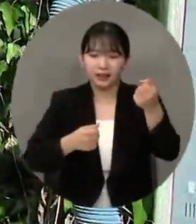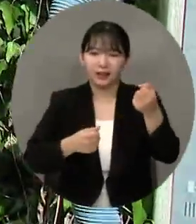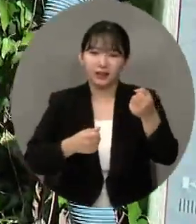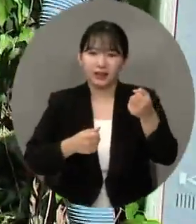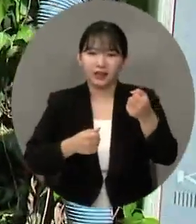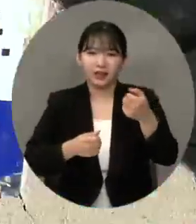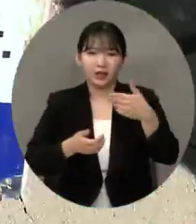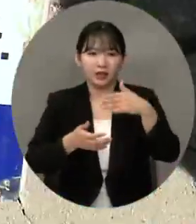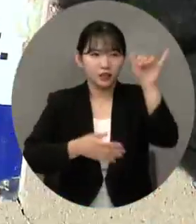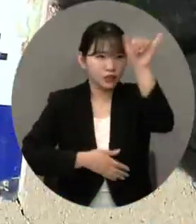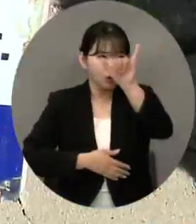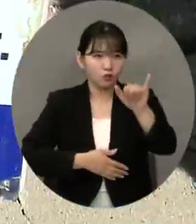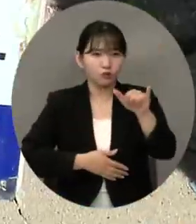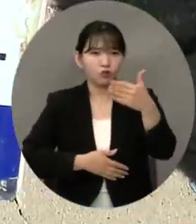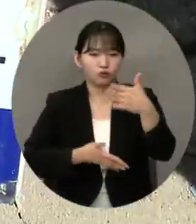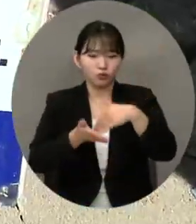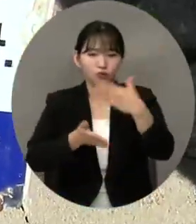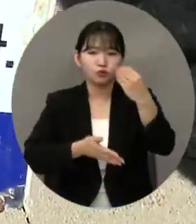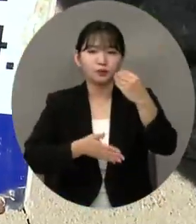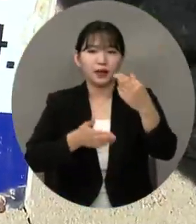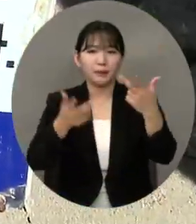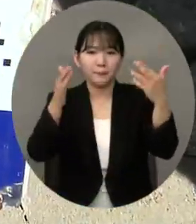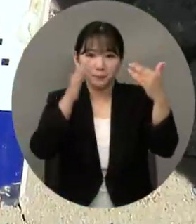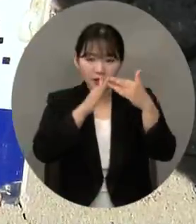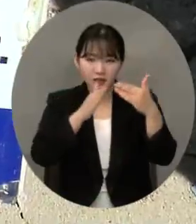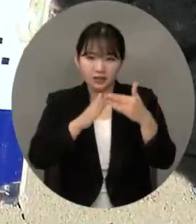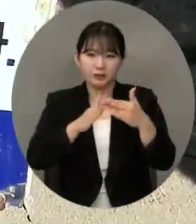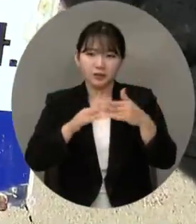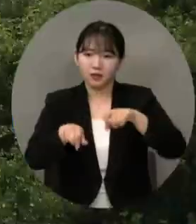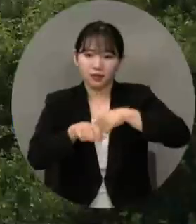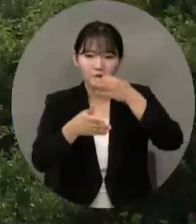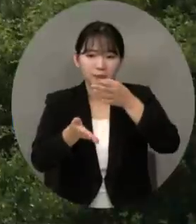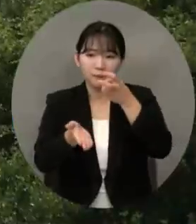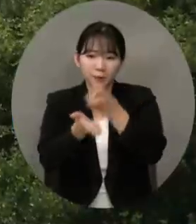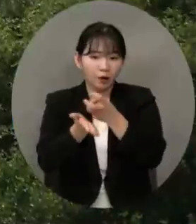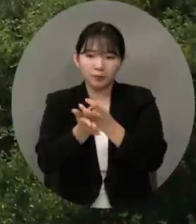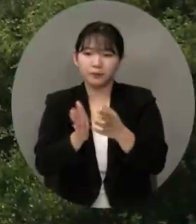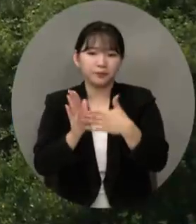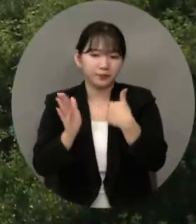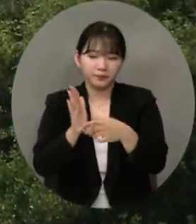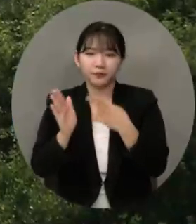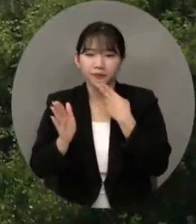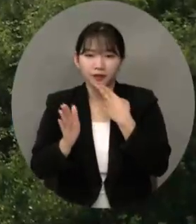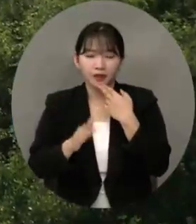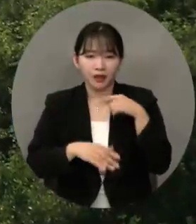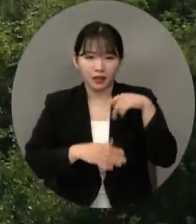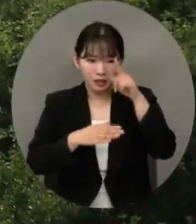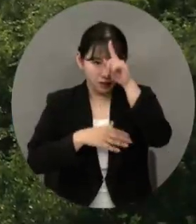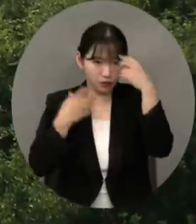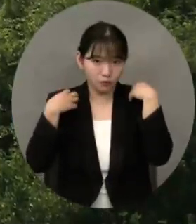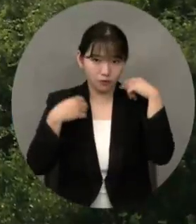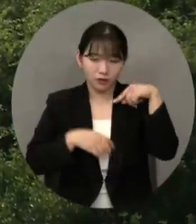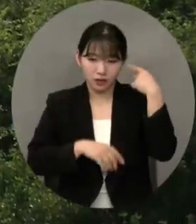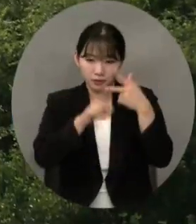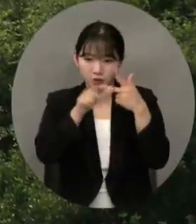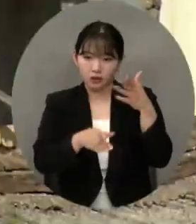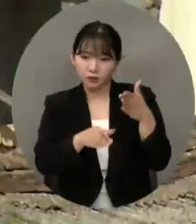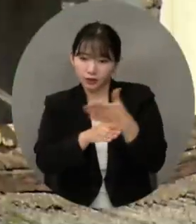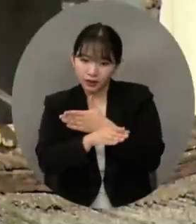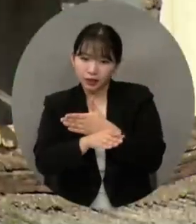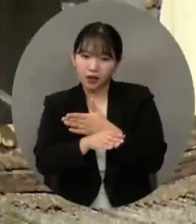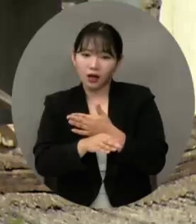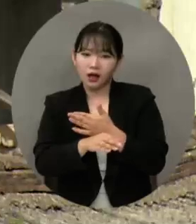빈집은 그동안 이행 강제금 부과 규정조차 없었습니다. 정부는 다음 달부터 농어촌 지역의 빈집에도